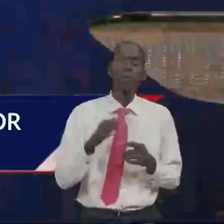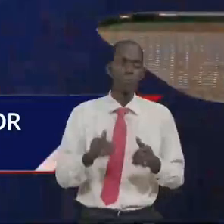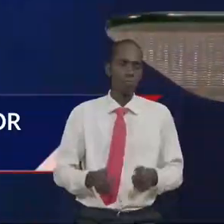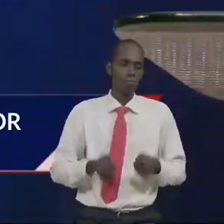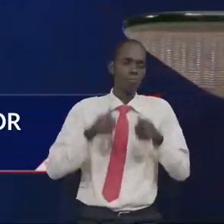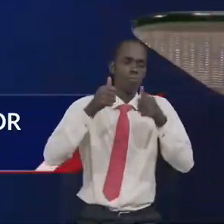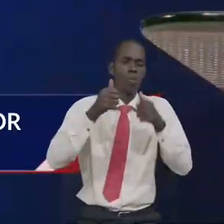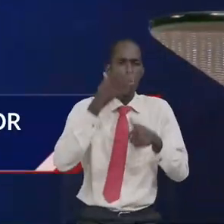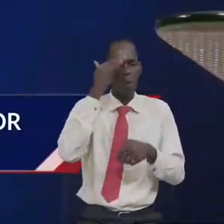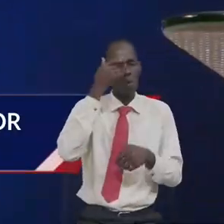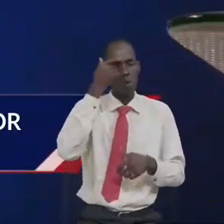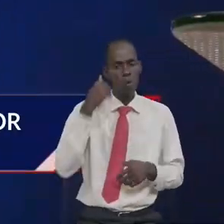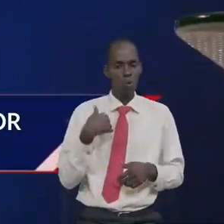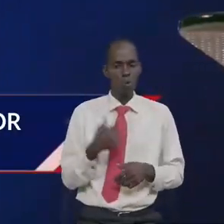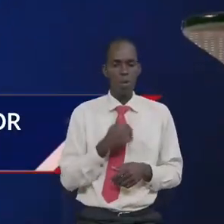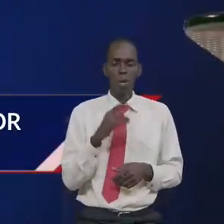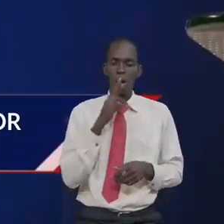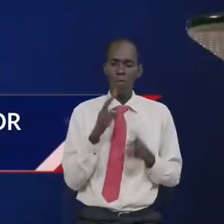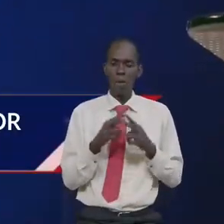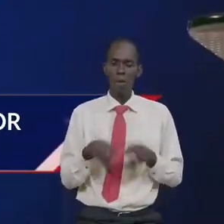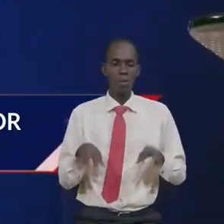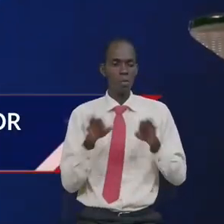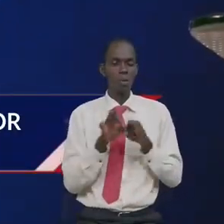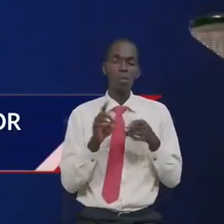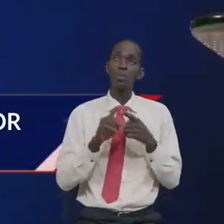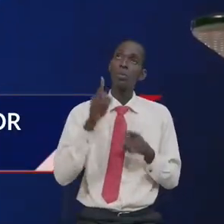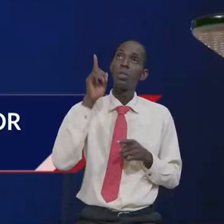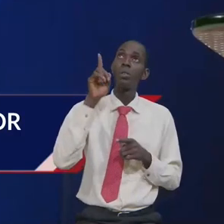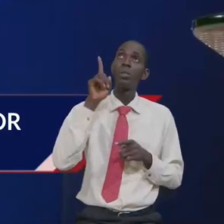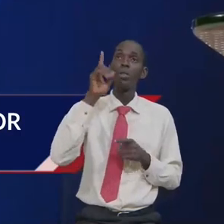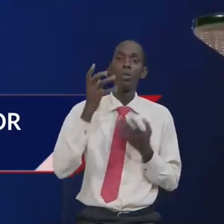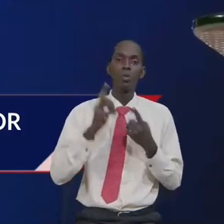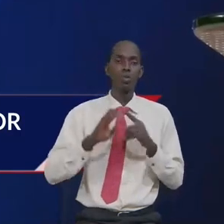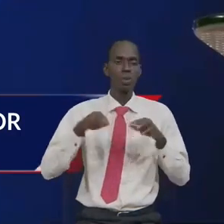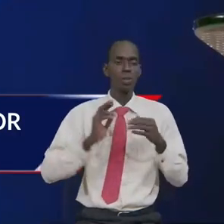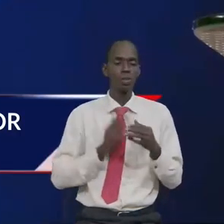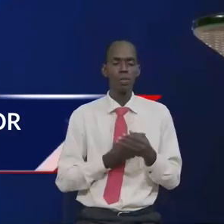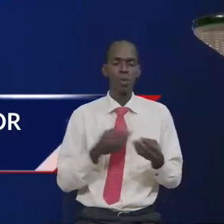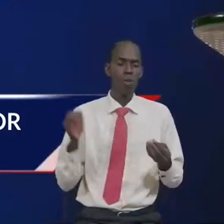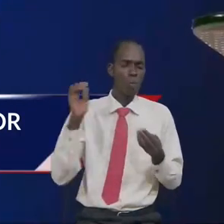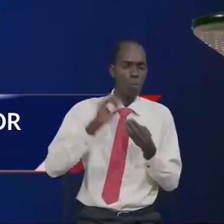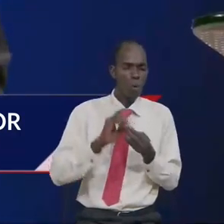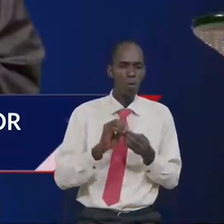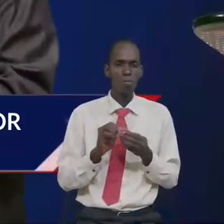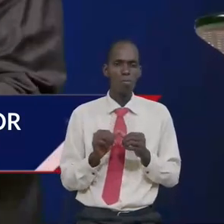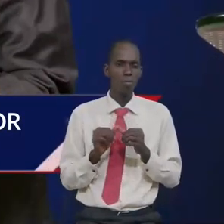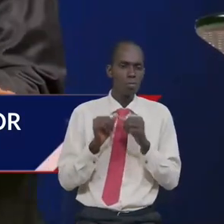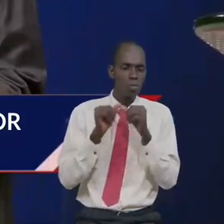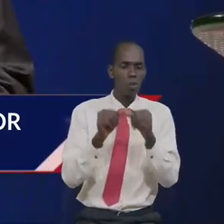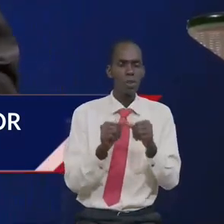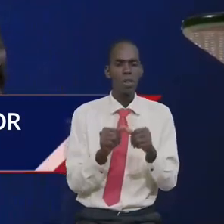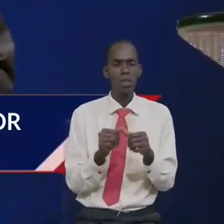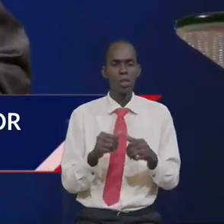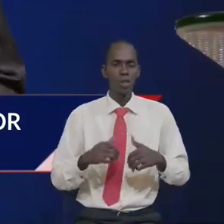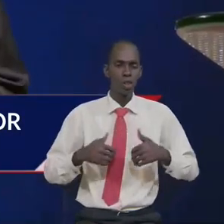promet-il? Parce que nous sommes déjà utiles. Il veut nous donner plus d'utilité. Pourquoi Dieu nous